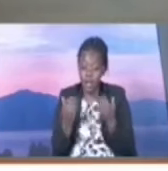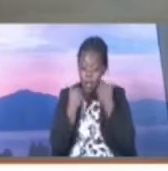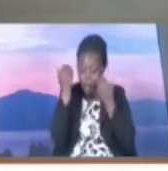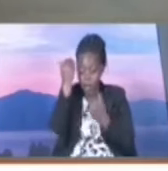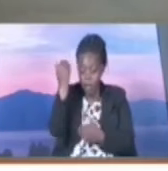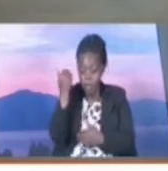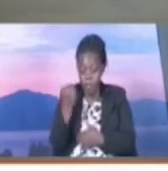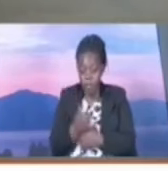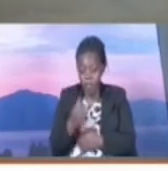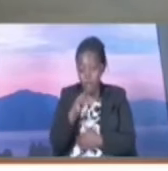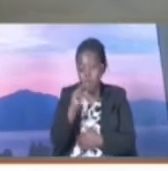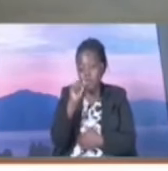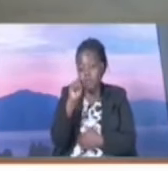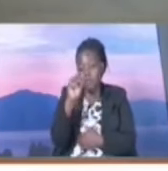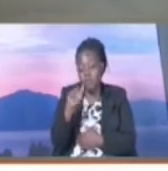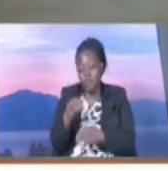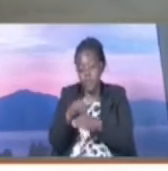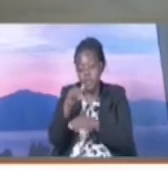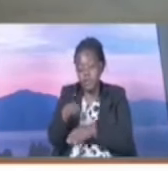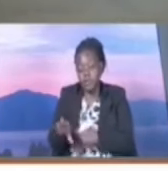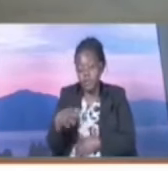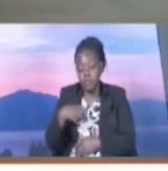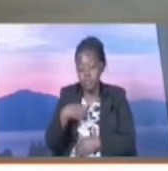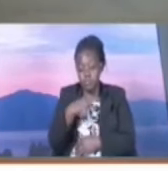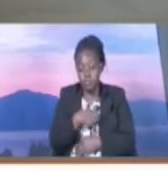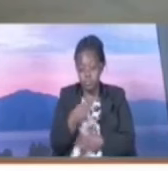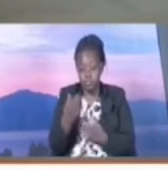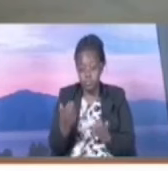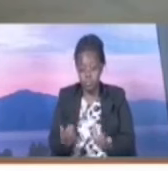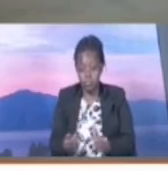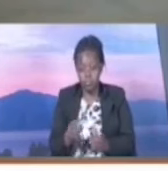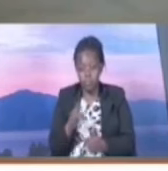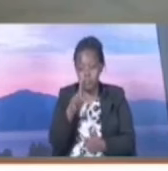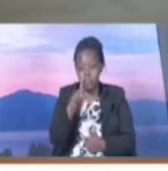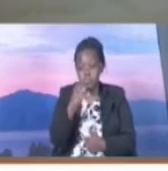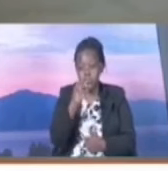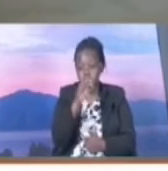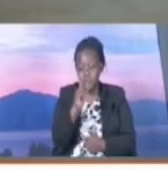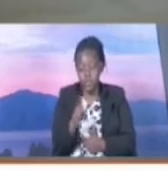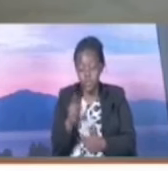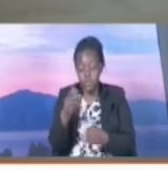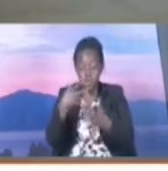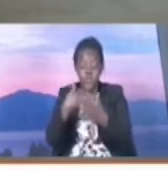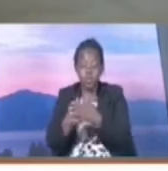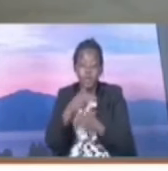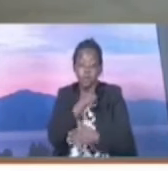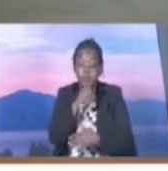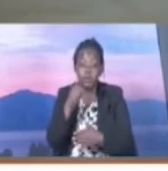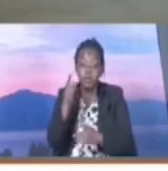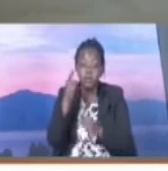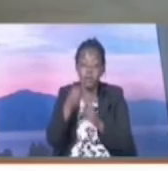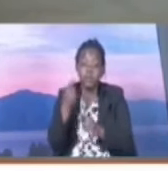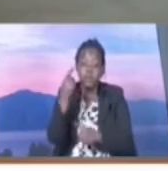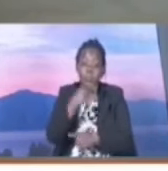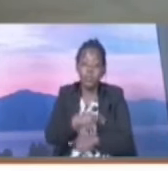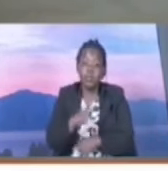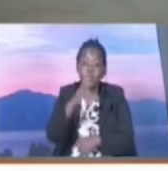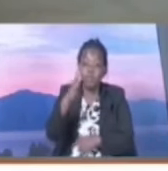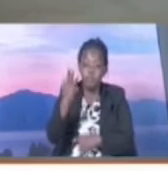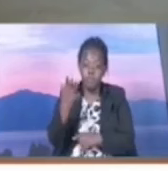Rona Tukundane esindise munnamagye Kano D Kirutaya mukomere luzira okutuusa ng'ennaku z'omwezi